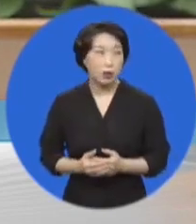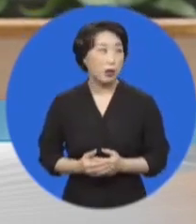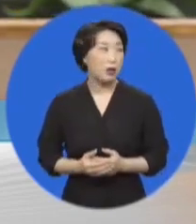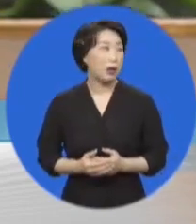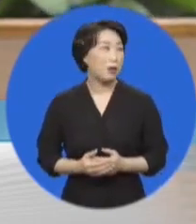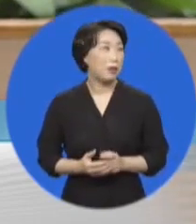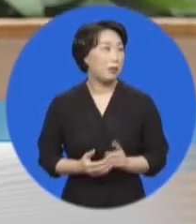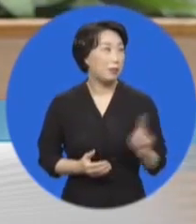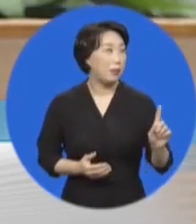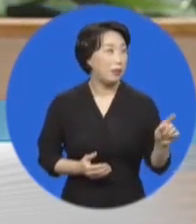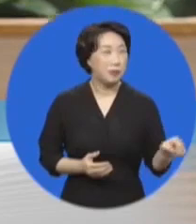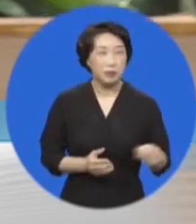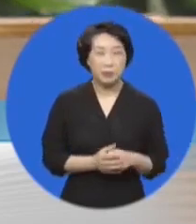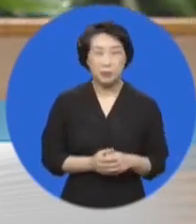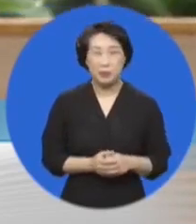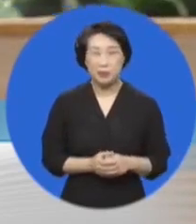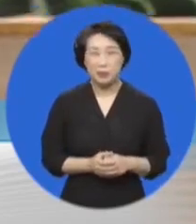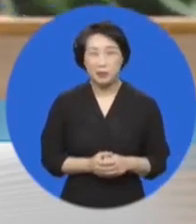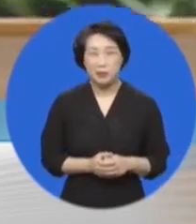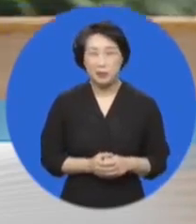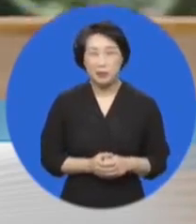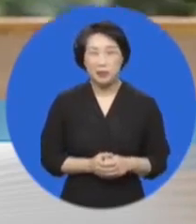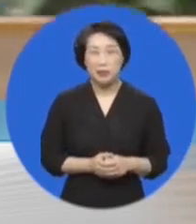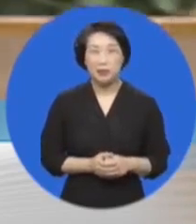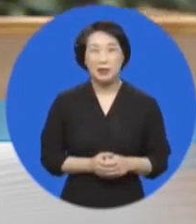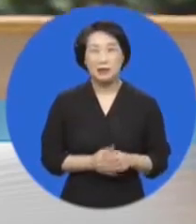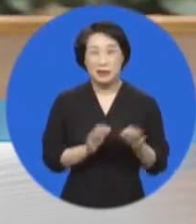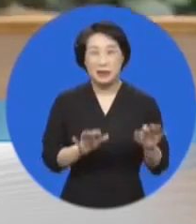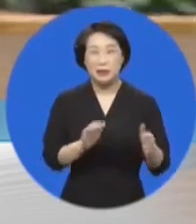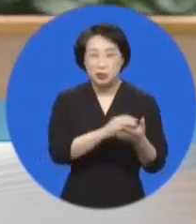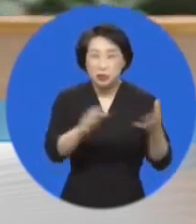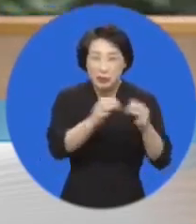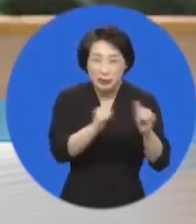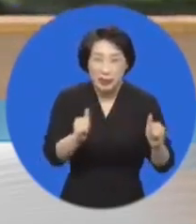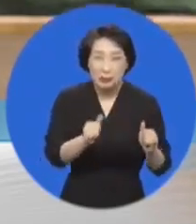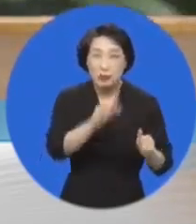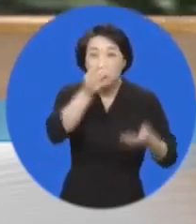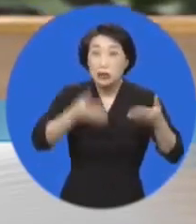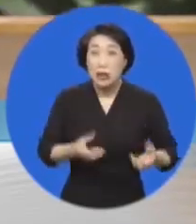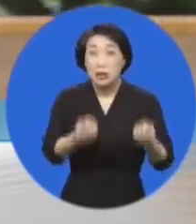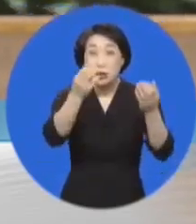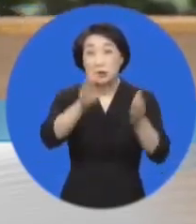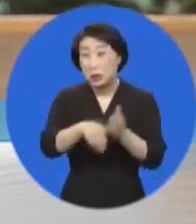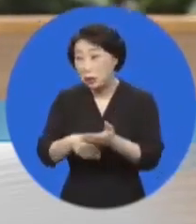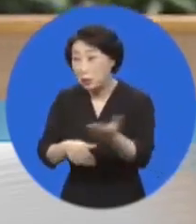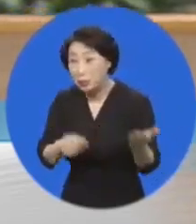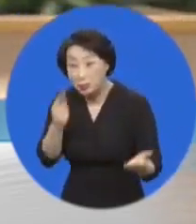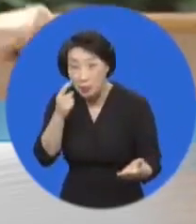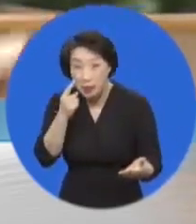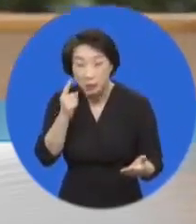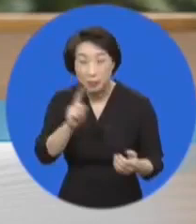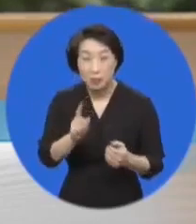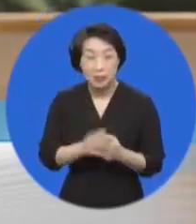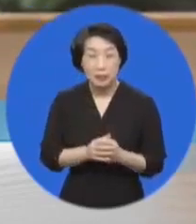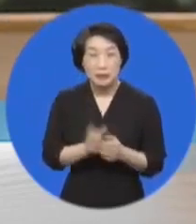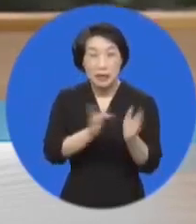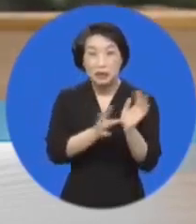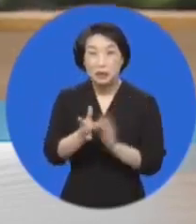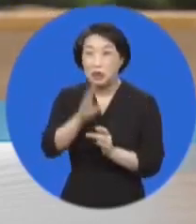그래서 그냥 이 많은 사람들이 성탄절이 되면 아주